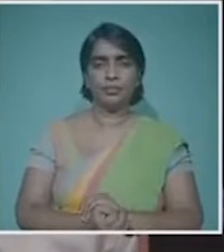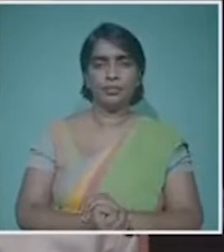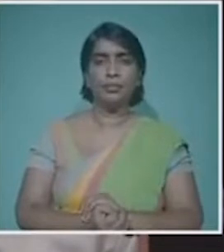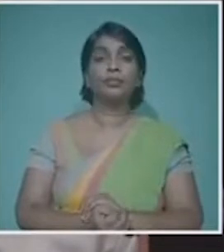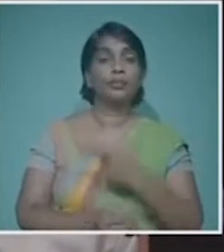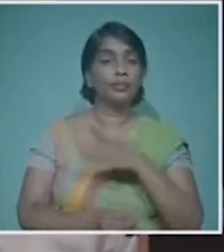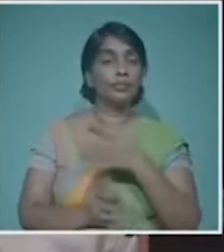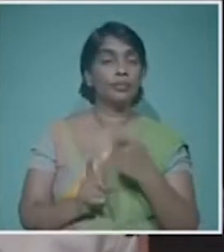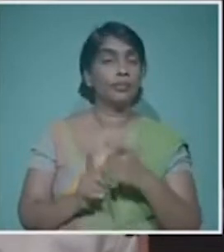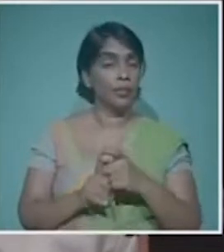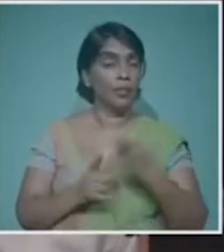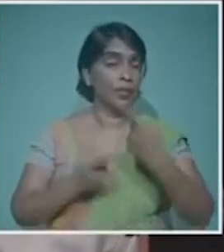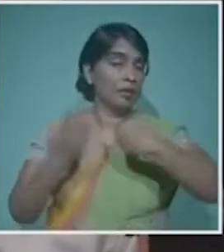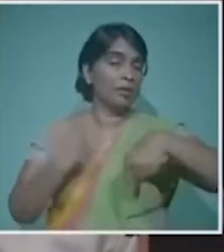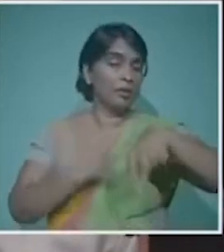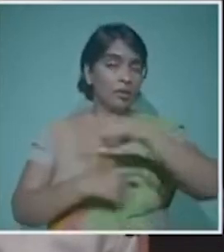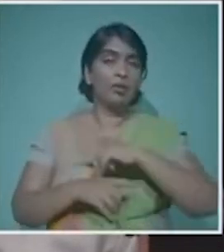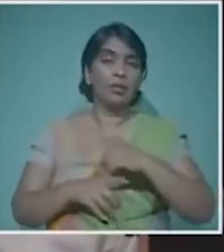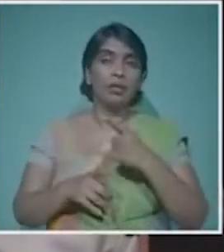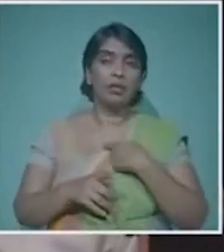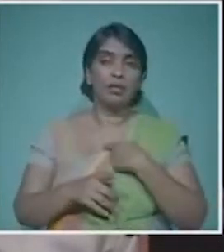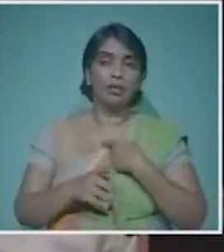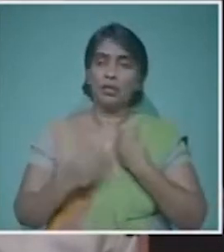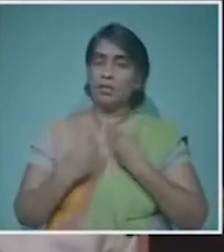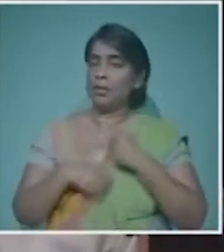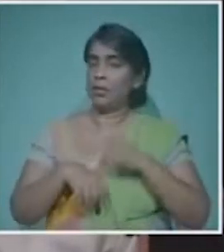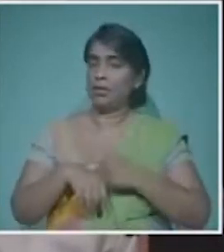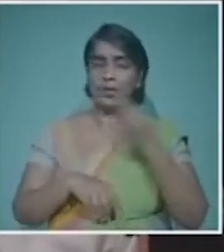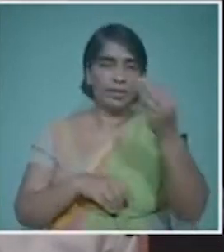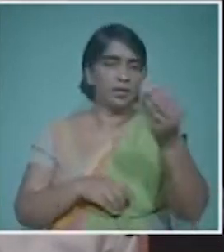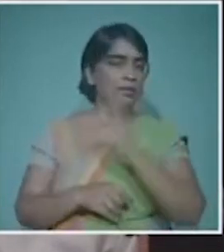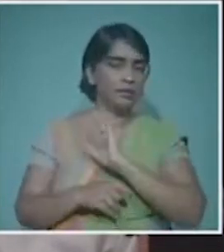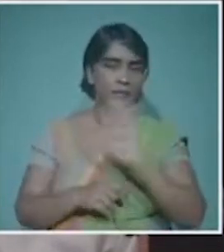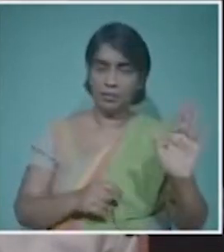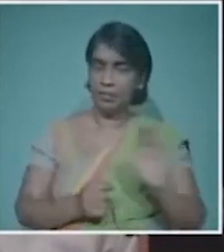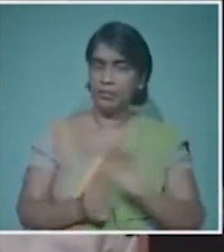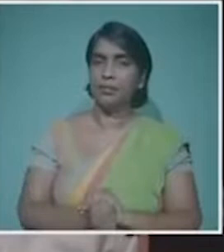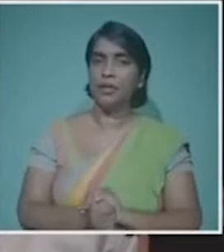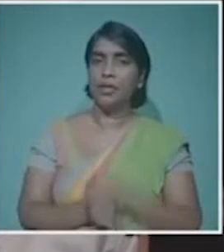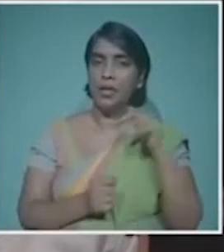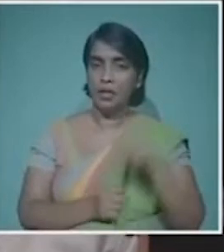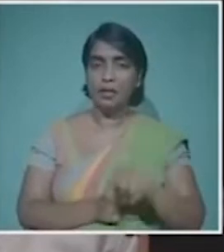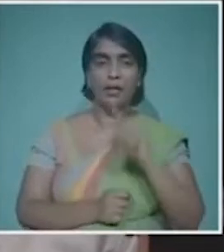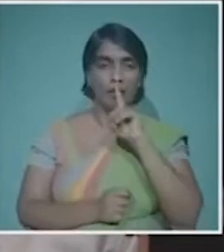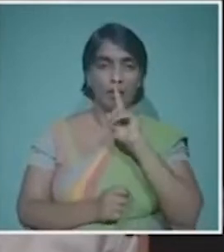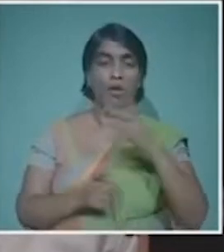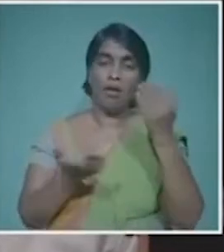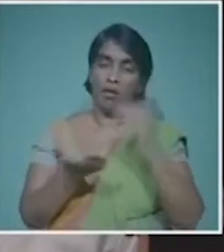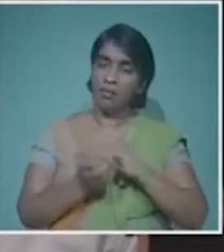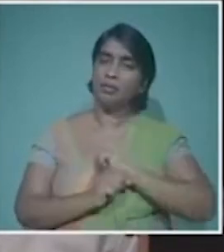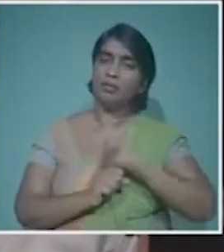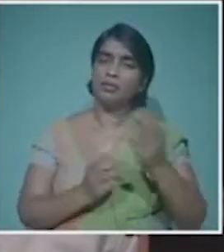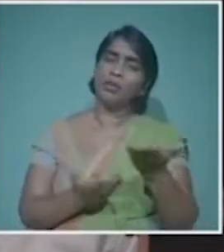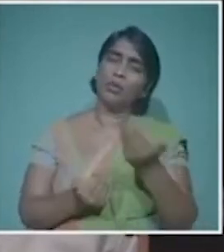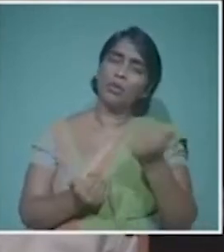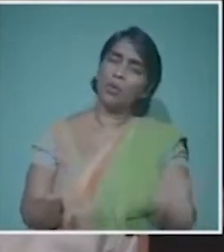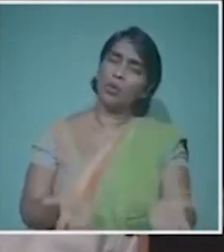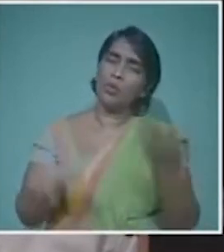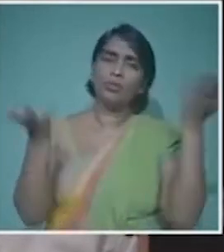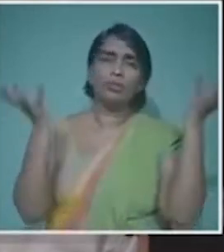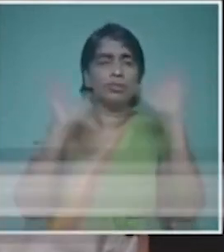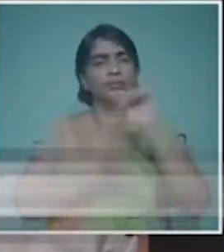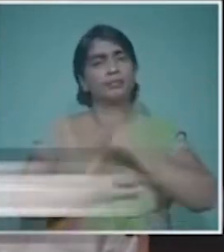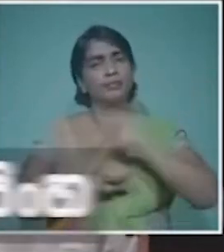ඩීන්ඩියම්ලත් ඒ වටේ ඉන්න ඇත් නැකල එන්න මං ඉඩ දෙන්න. දැන් කියන අප වර්ගලය ඕන එක්කෙන්ට පුළුවන් ඕන තන් රැස්වීම්